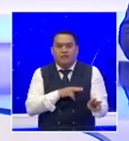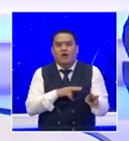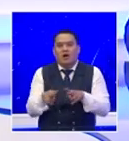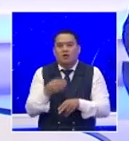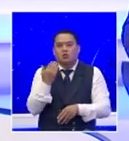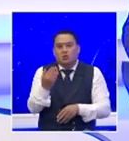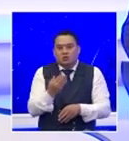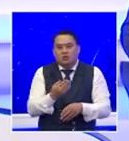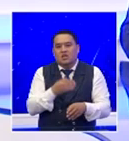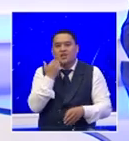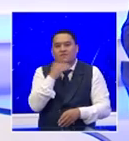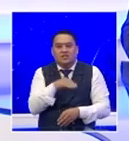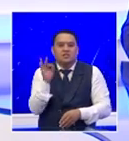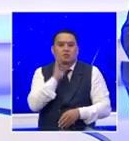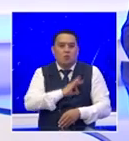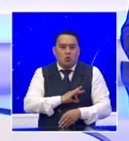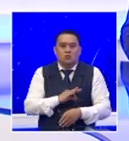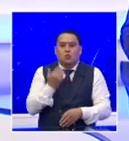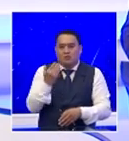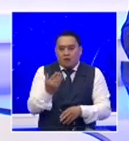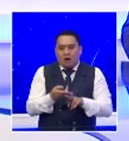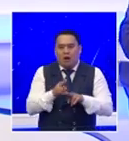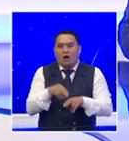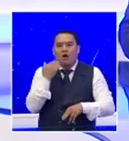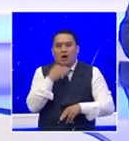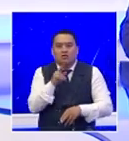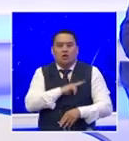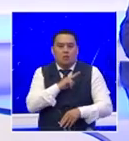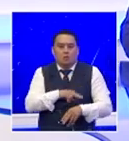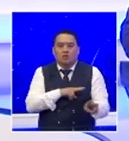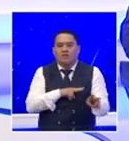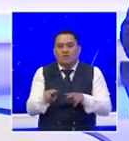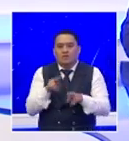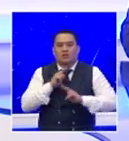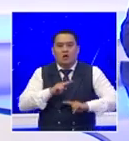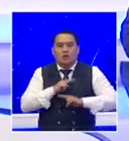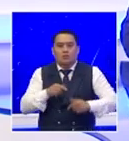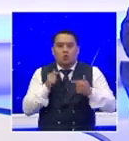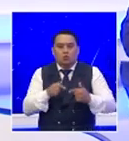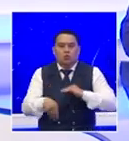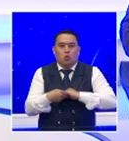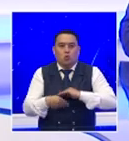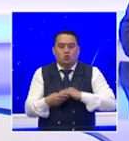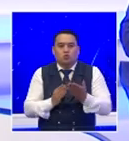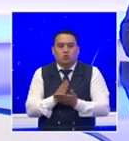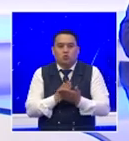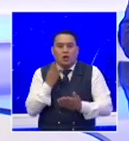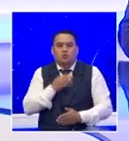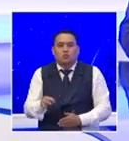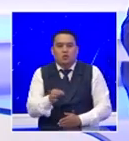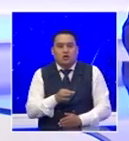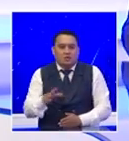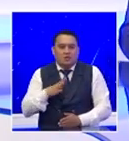средства. Контроль за их целевым и эффективным использованием, а также качеством работ осуществляют сотрудники антикоррупционной службы по Алматинской